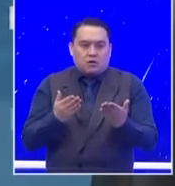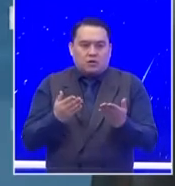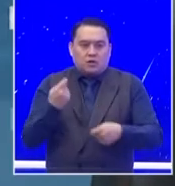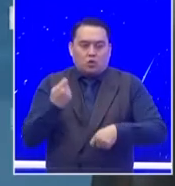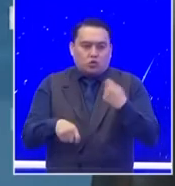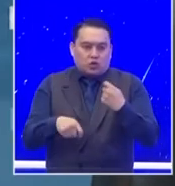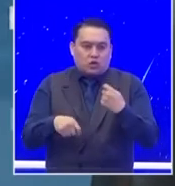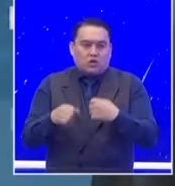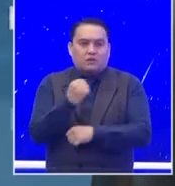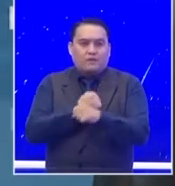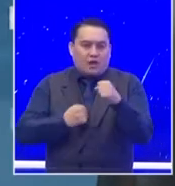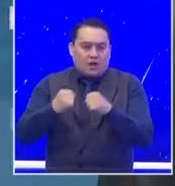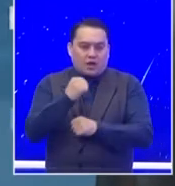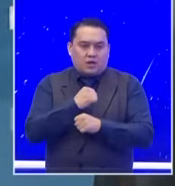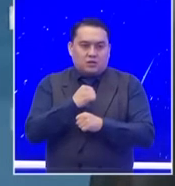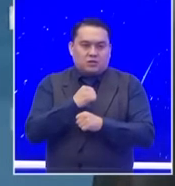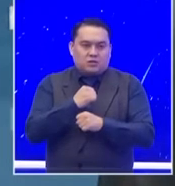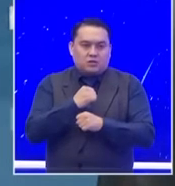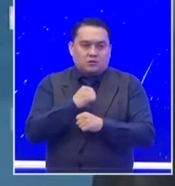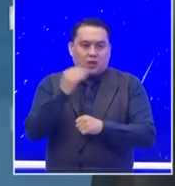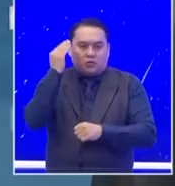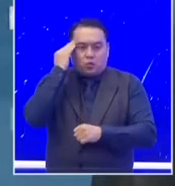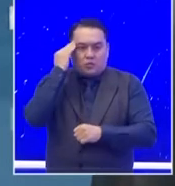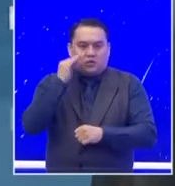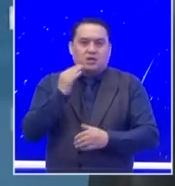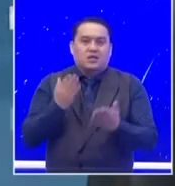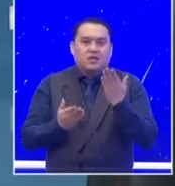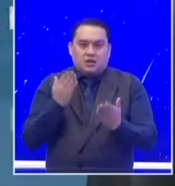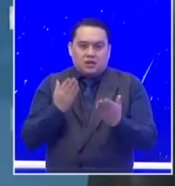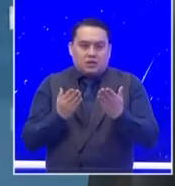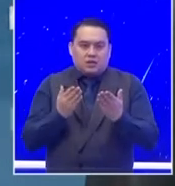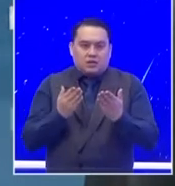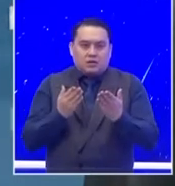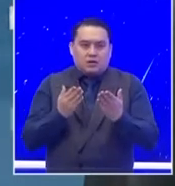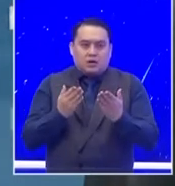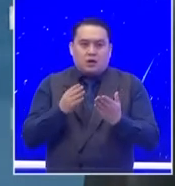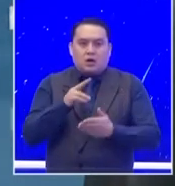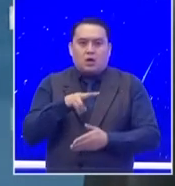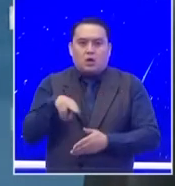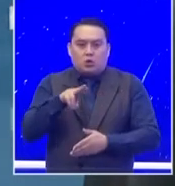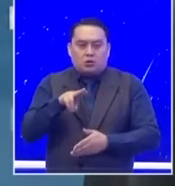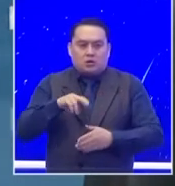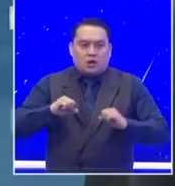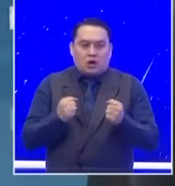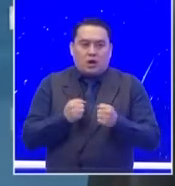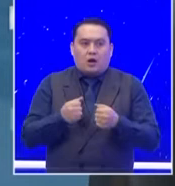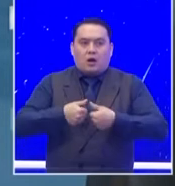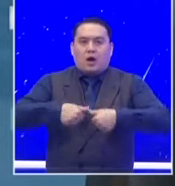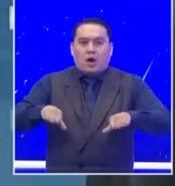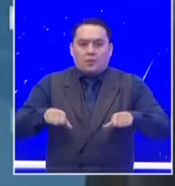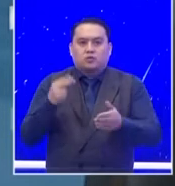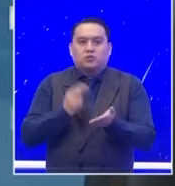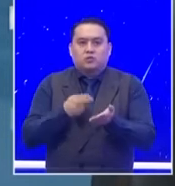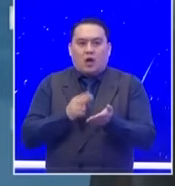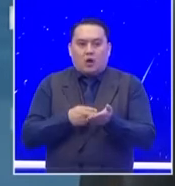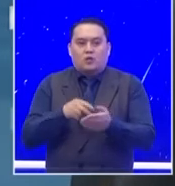нарушение и снижение несущих способностей крыла, либо обледенение. Комиссия свидетельствует,